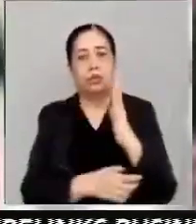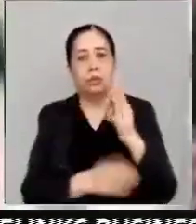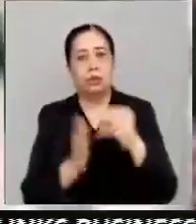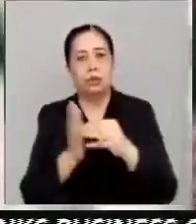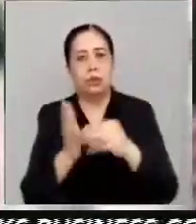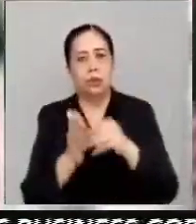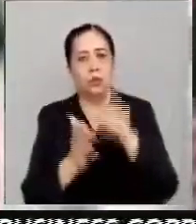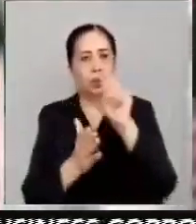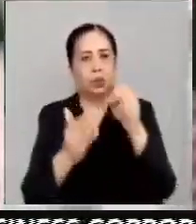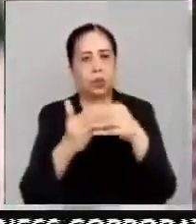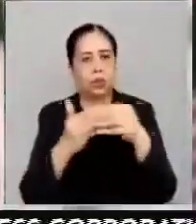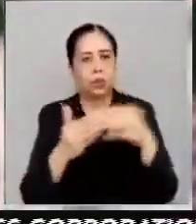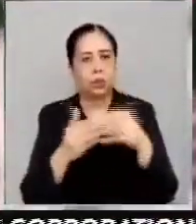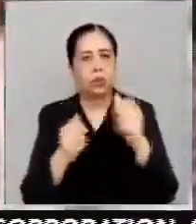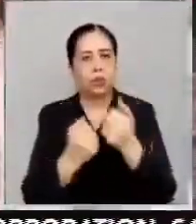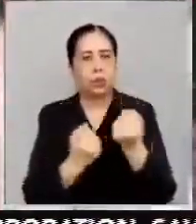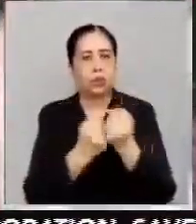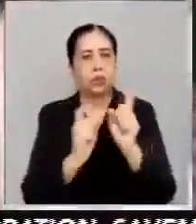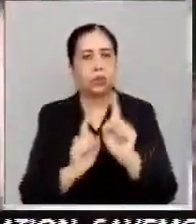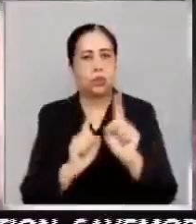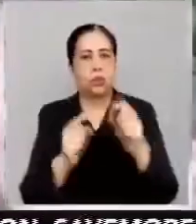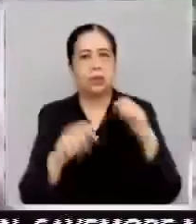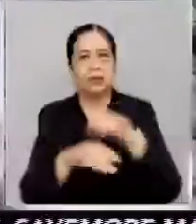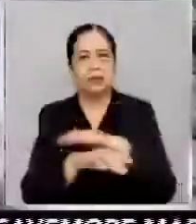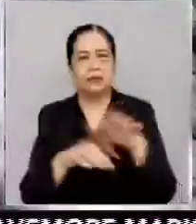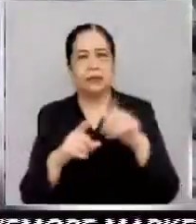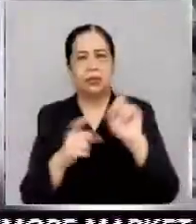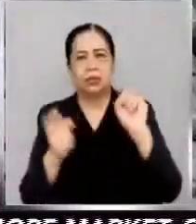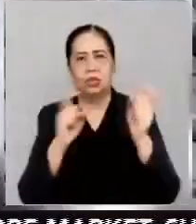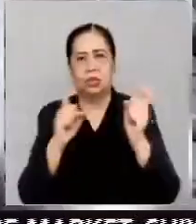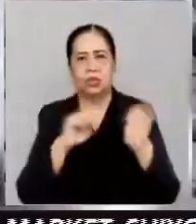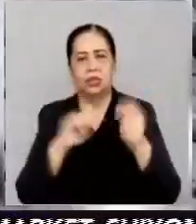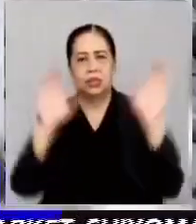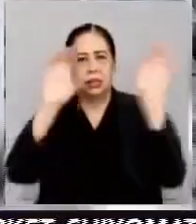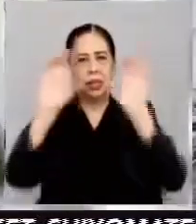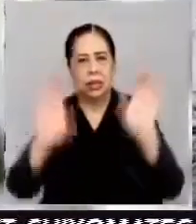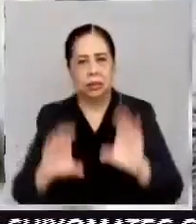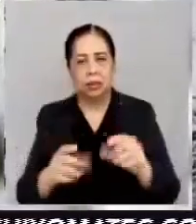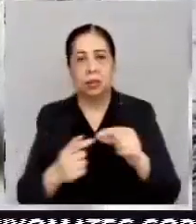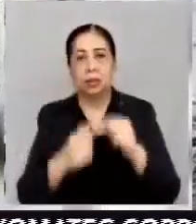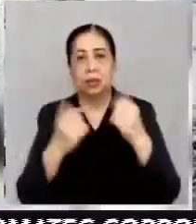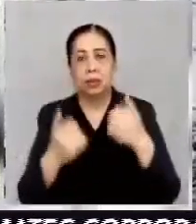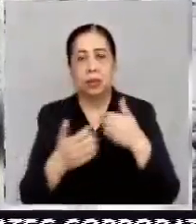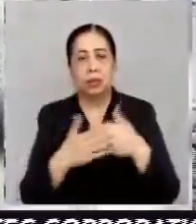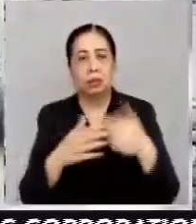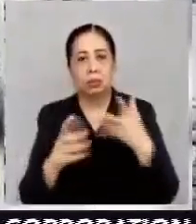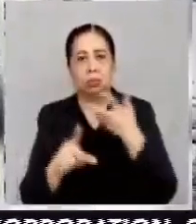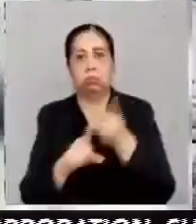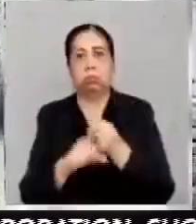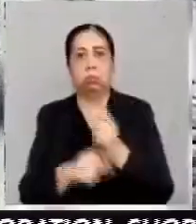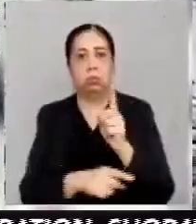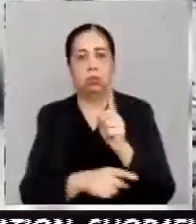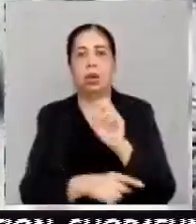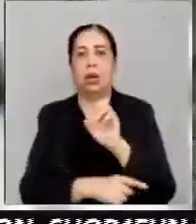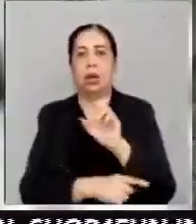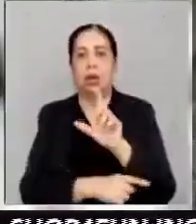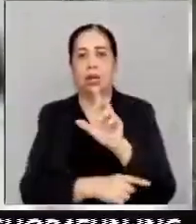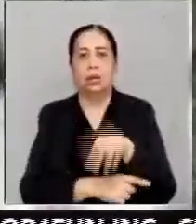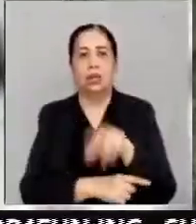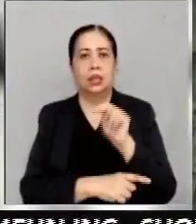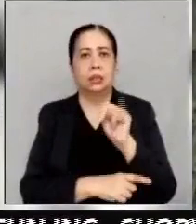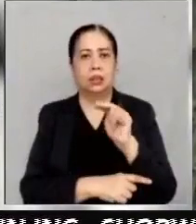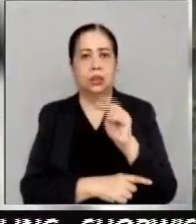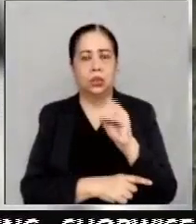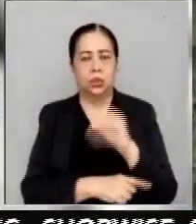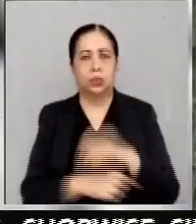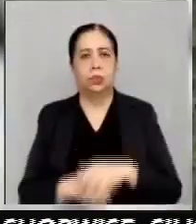para makaagapay ang Pilipinas sa epekto ng nagbabagong klima, lalo ngayong napipinto ang pagtama ng El Nino. We will incorporate